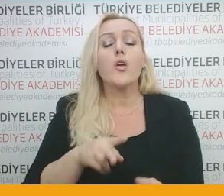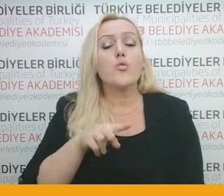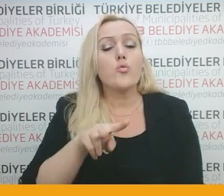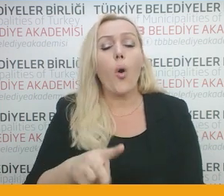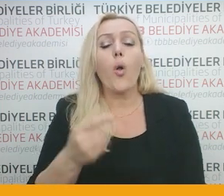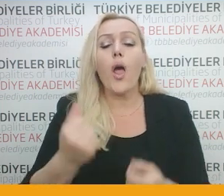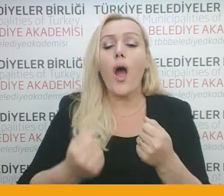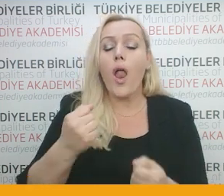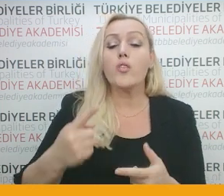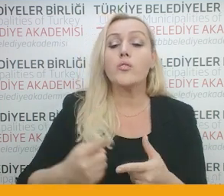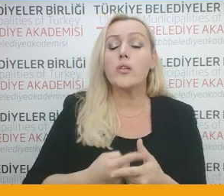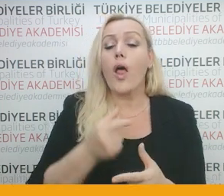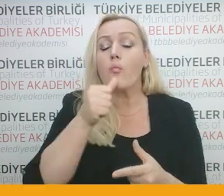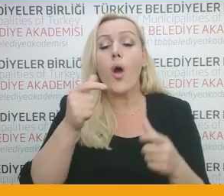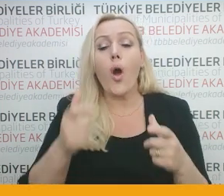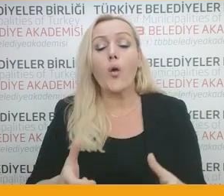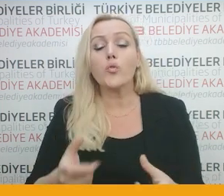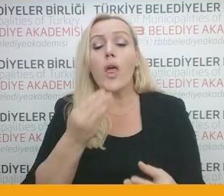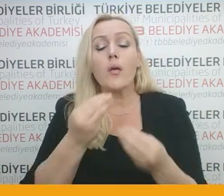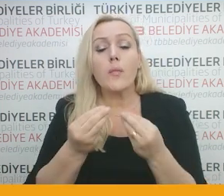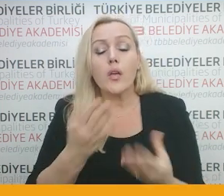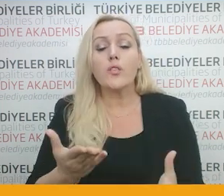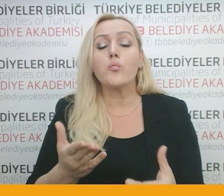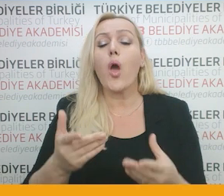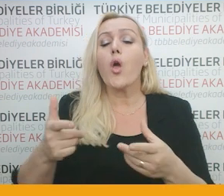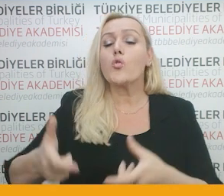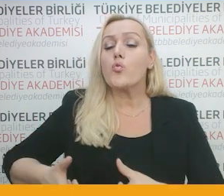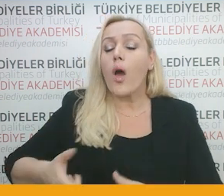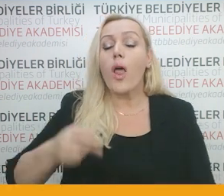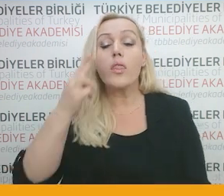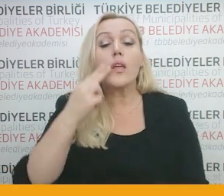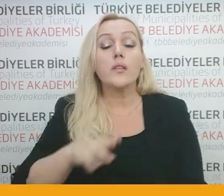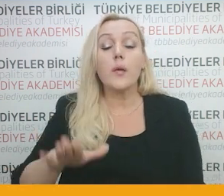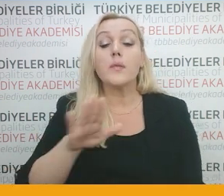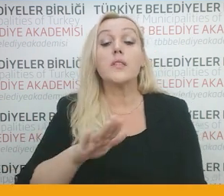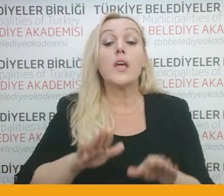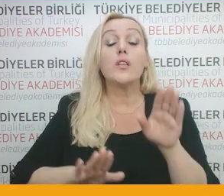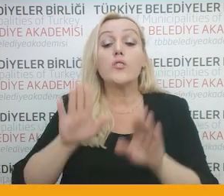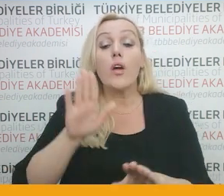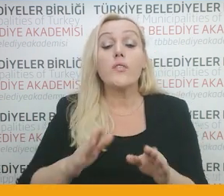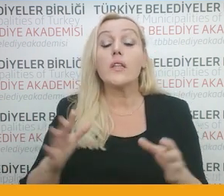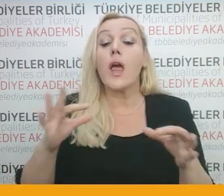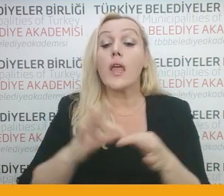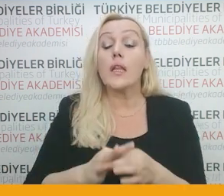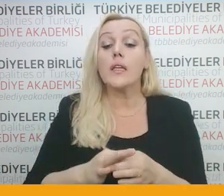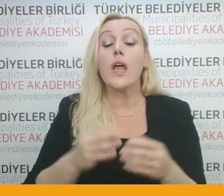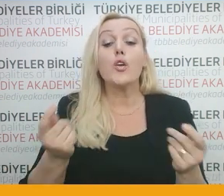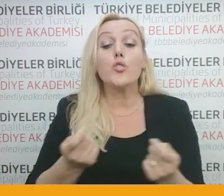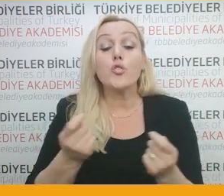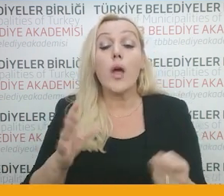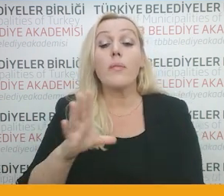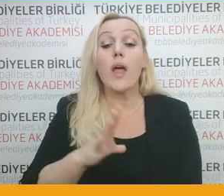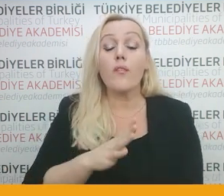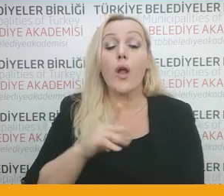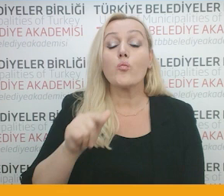tamiri, araç kiralama, yemek hizmetleri, güvenlik hizmetleri, temizlik hizmetleri, trafikle ilgili aspasla gibi birçok iş ve işlem var. Bunu